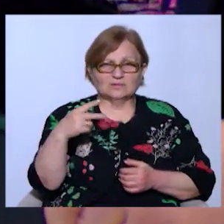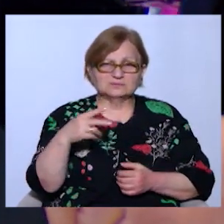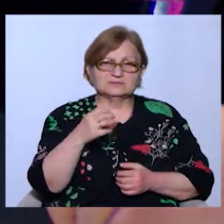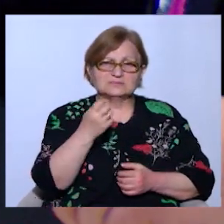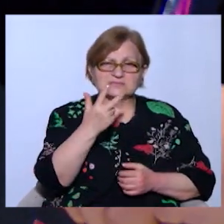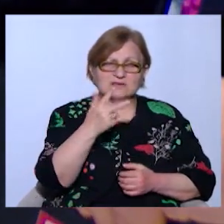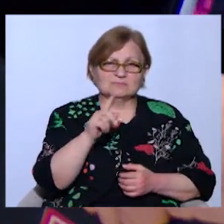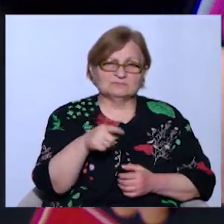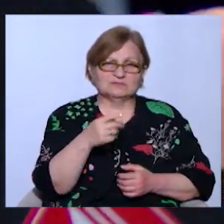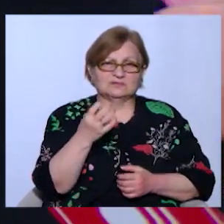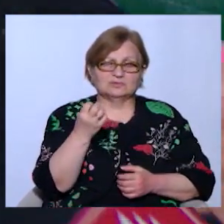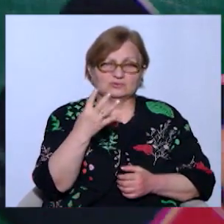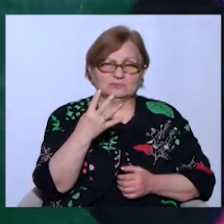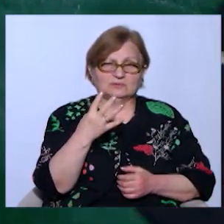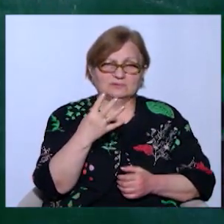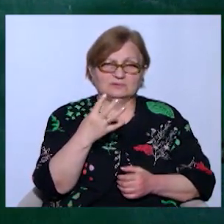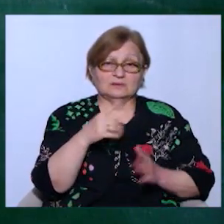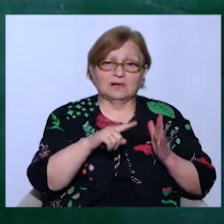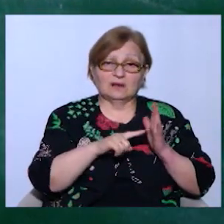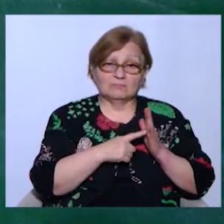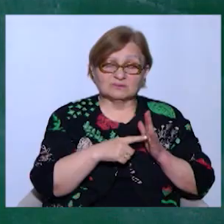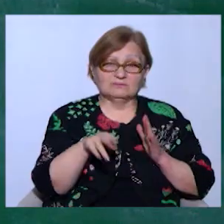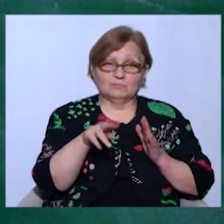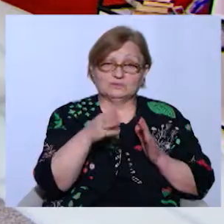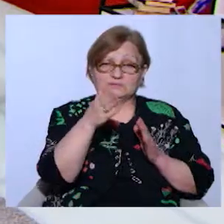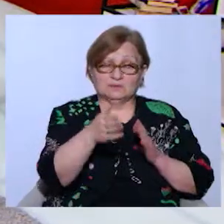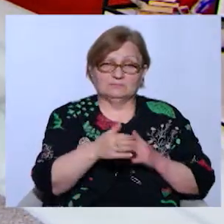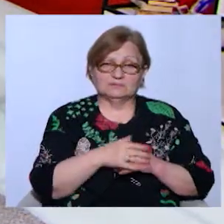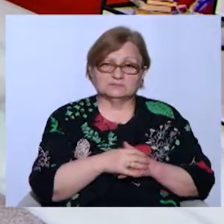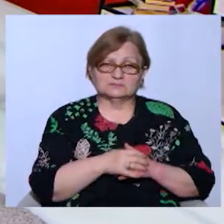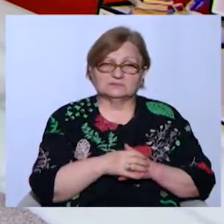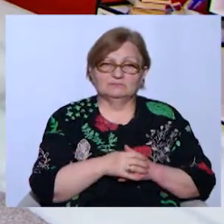3.14 მიასედი გამრავლებული დიამეტრზე. და მარტივად